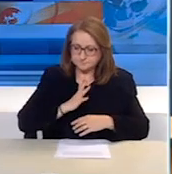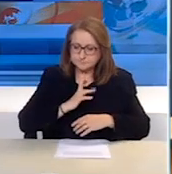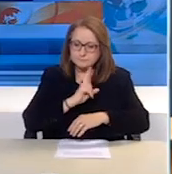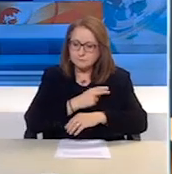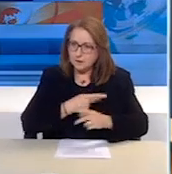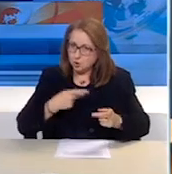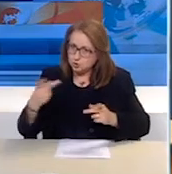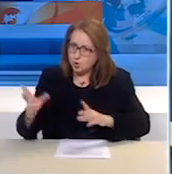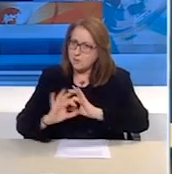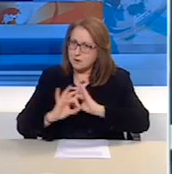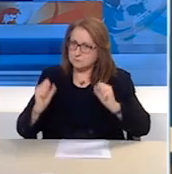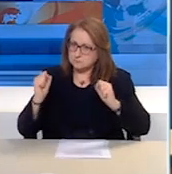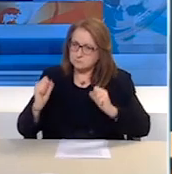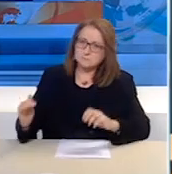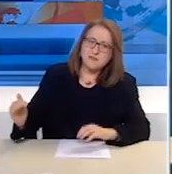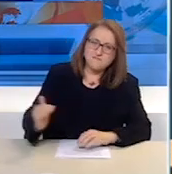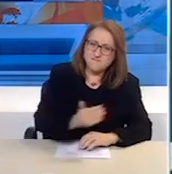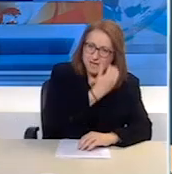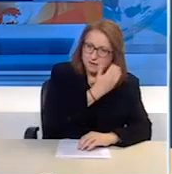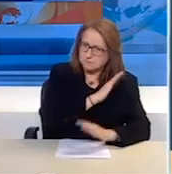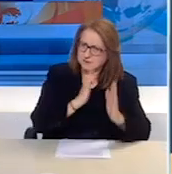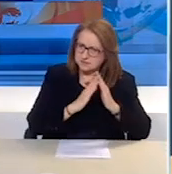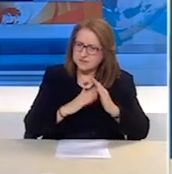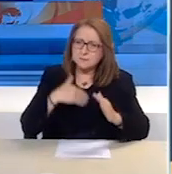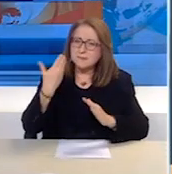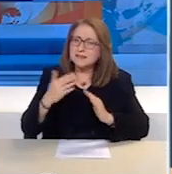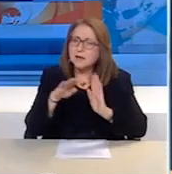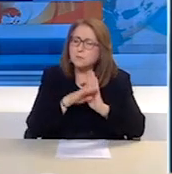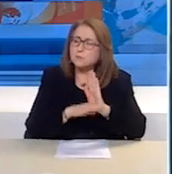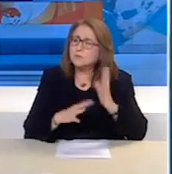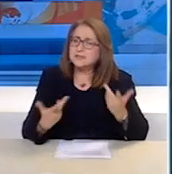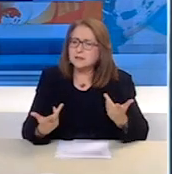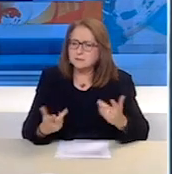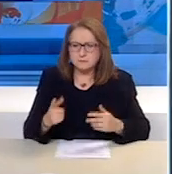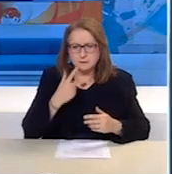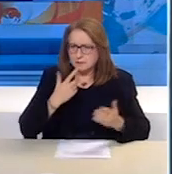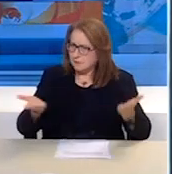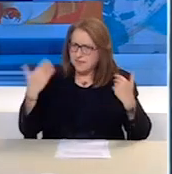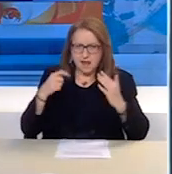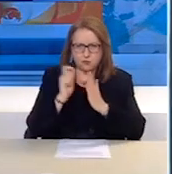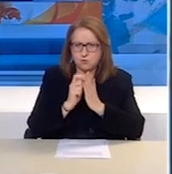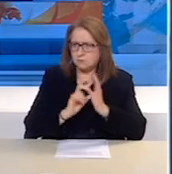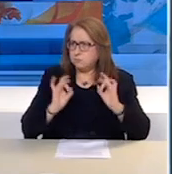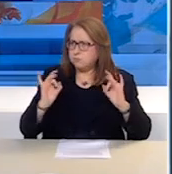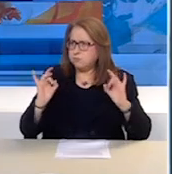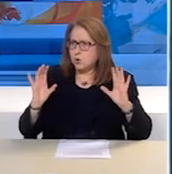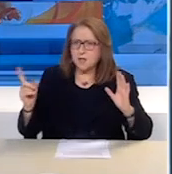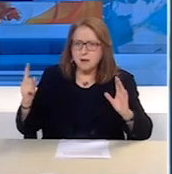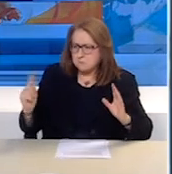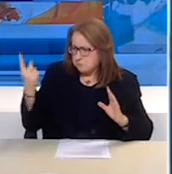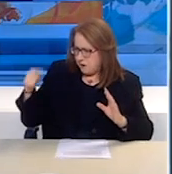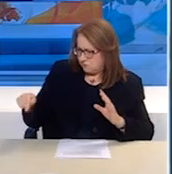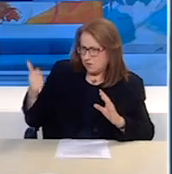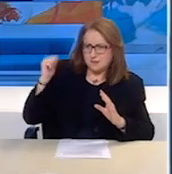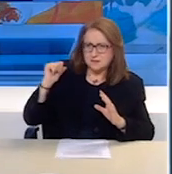νοσοκομείο? Ναι, δεν έχει, όπως και να συνεχίζω να απάντησα στο προηγούμενο, δεν έχει καταγραφεί περιστατικό επαναλίμωξης. Απλά έχουν καταγραφεί